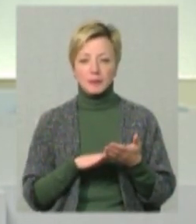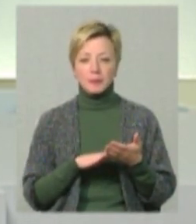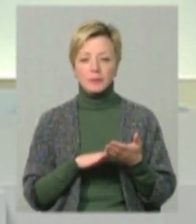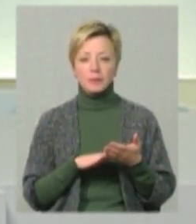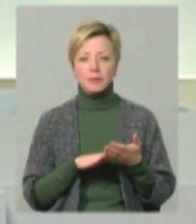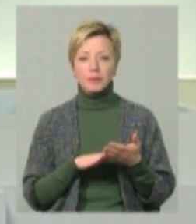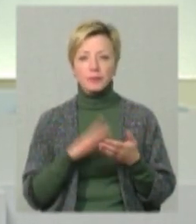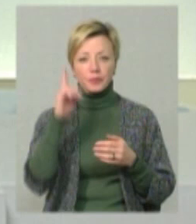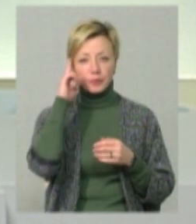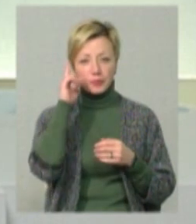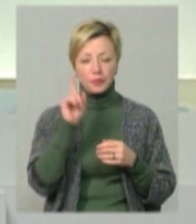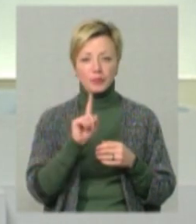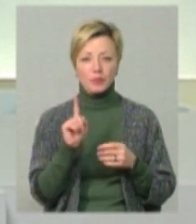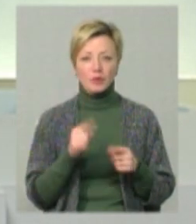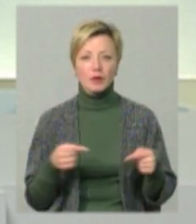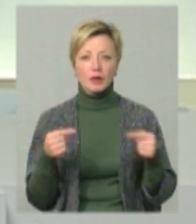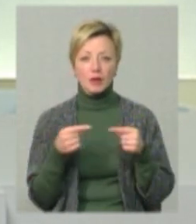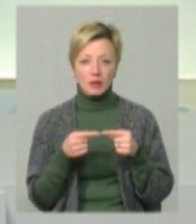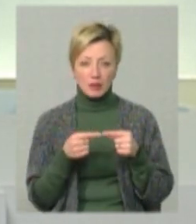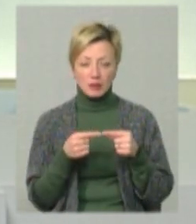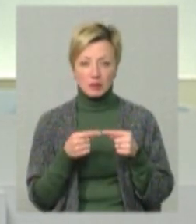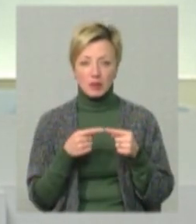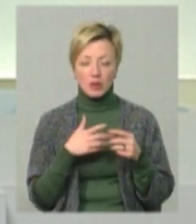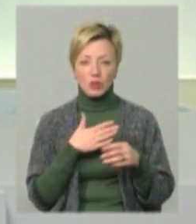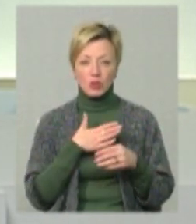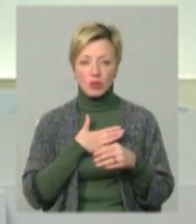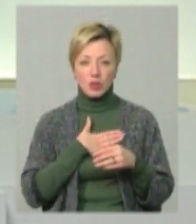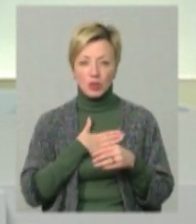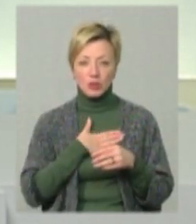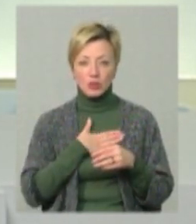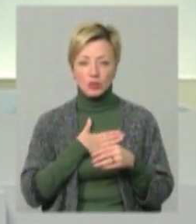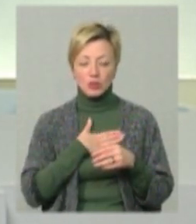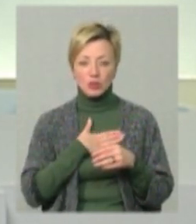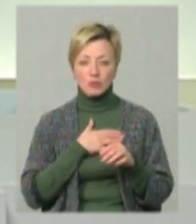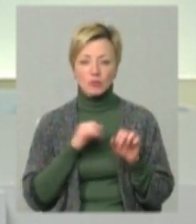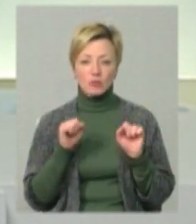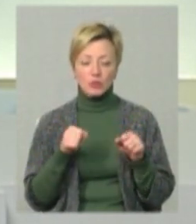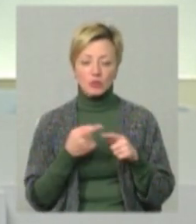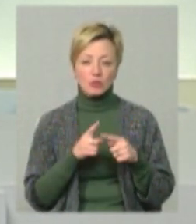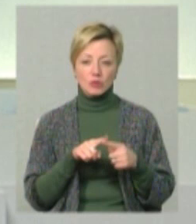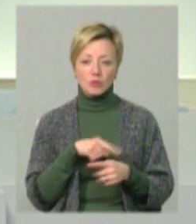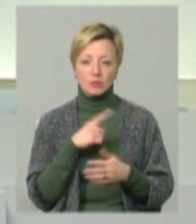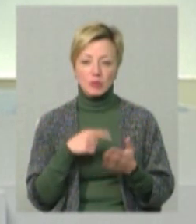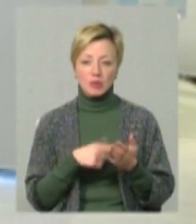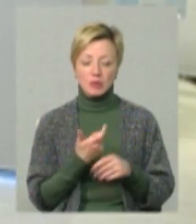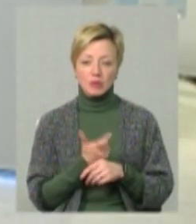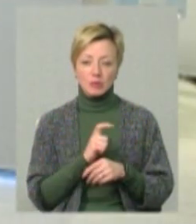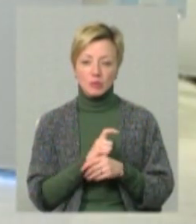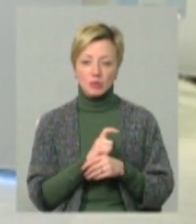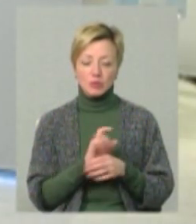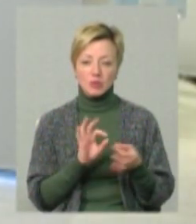проводиться. Я думаю, що якраз наш комбриг може з цього питання